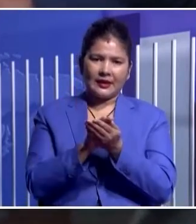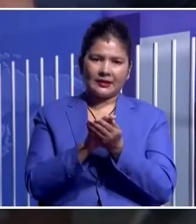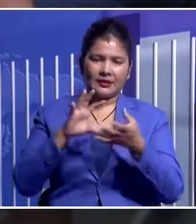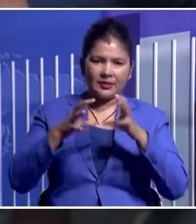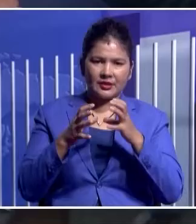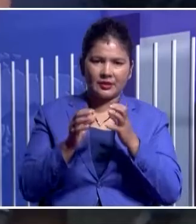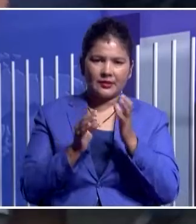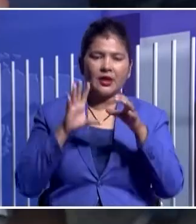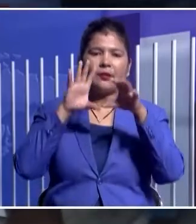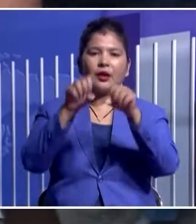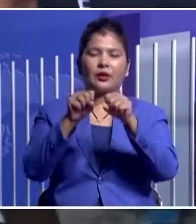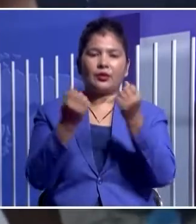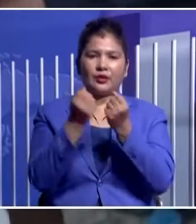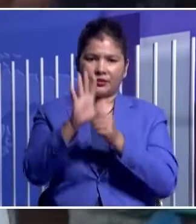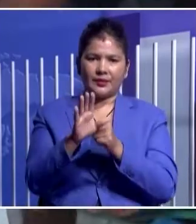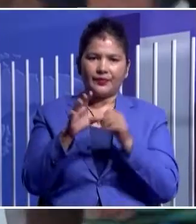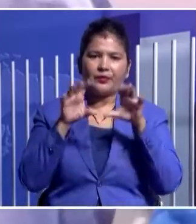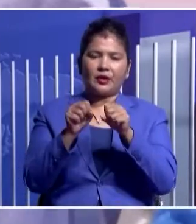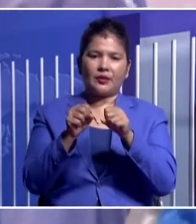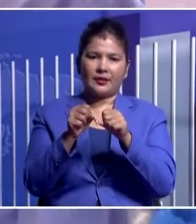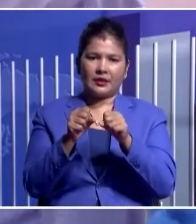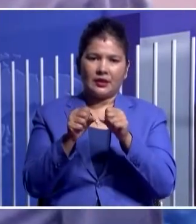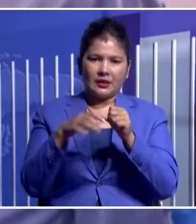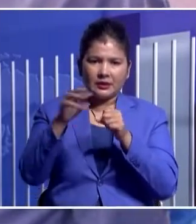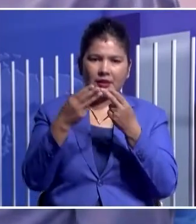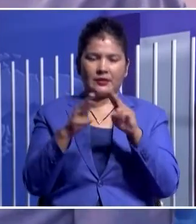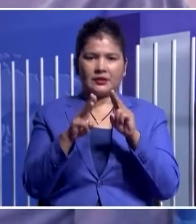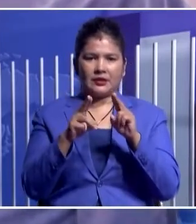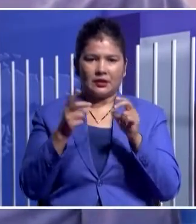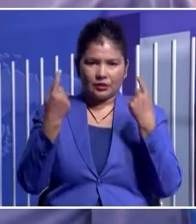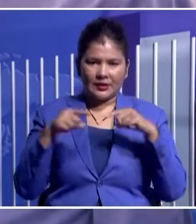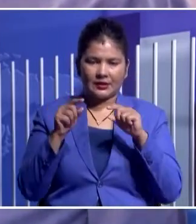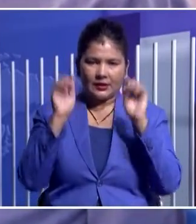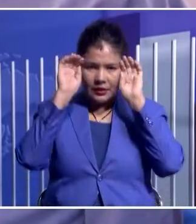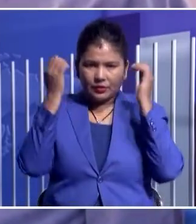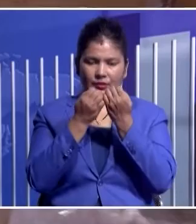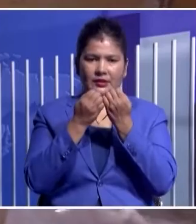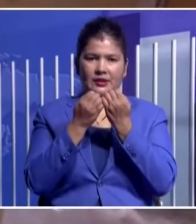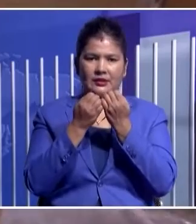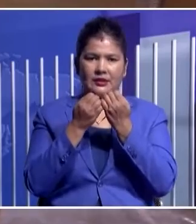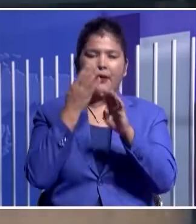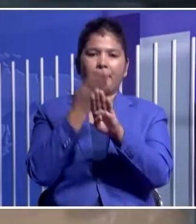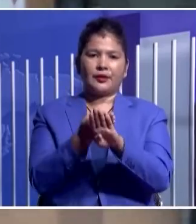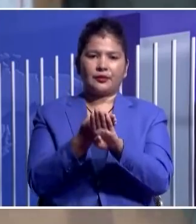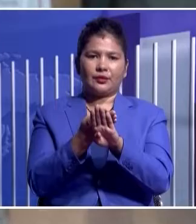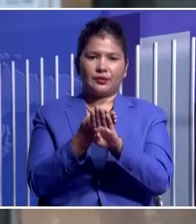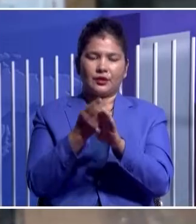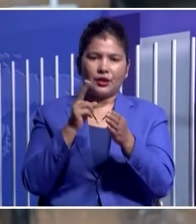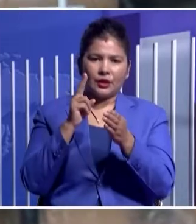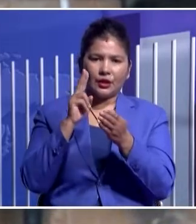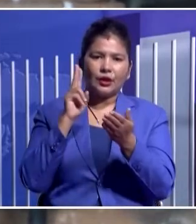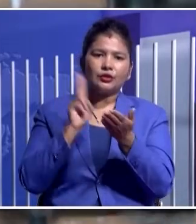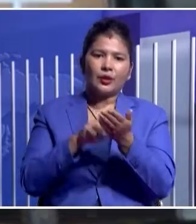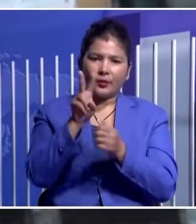समेत बरामद गरेको छ। पक्राउ परेका उनीहरू उपर सार्वजनिक हित स्वास्थ्य सुरक्षा र नैतिकता विरुद्धको कसुरमा थप अनुसन्धान